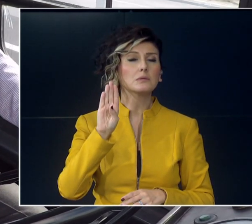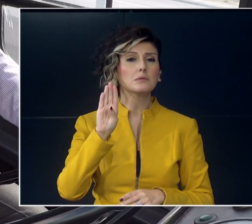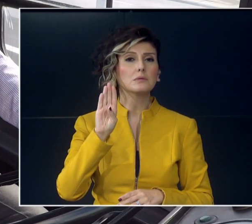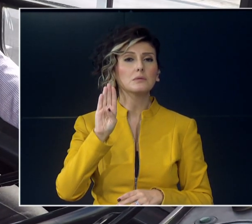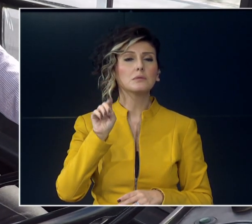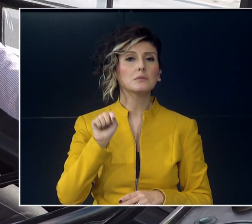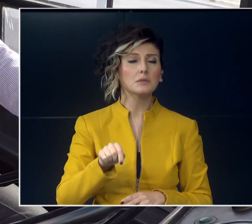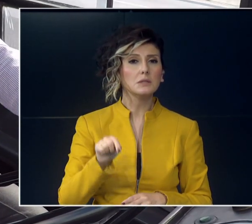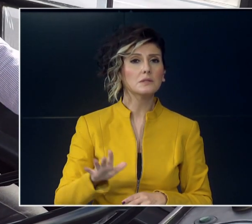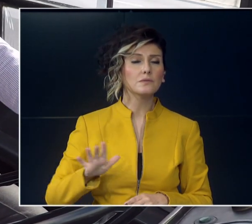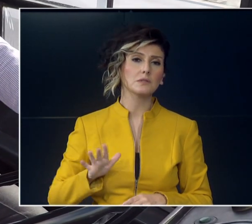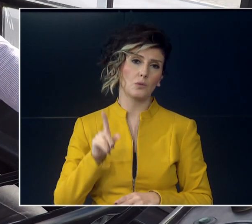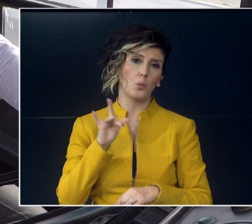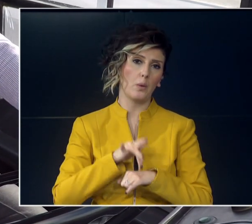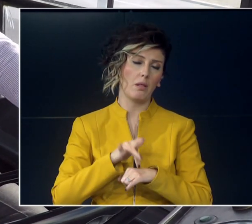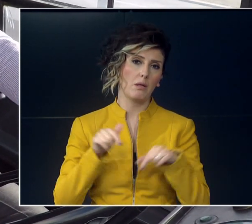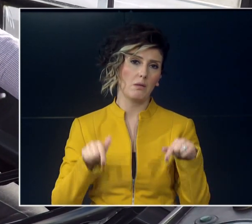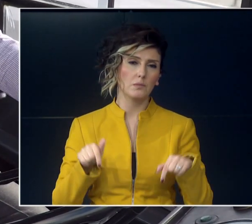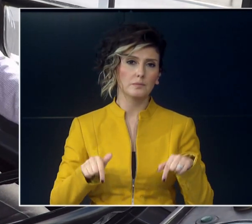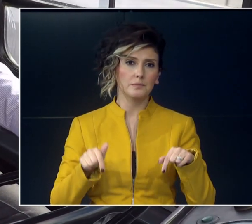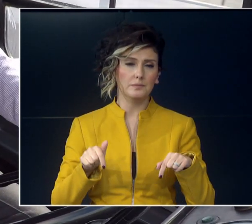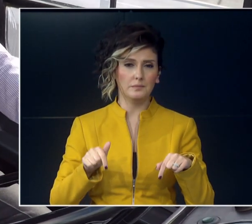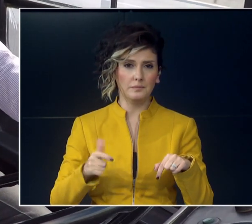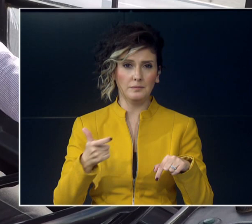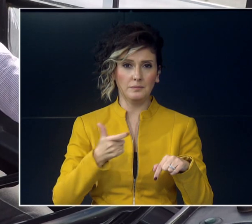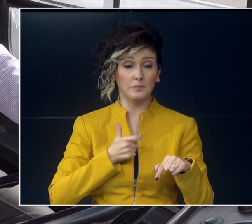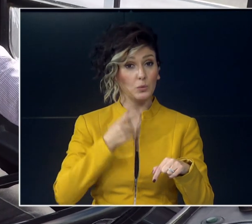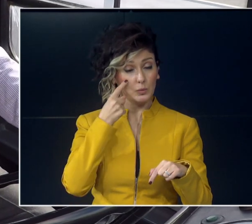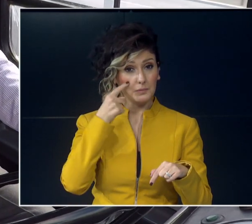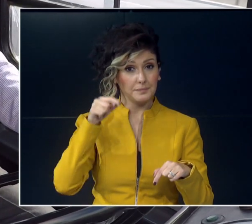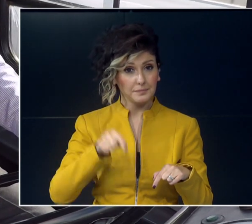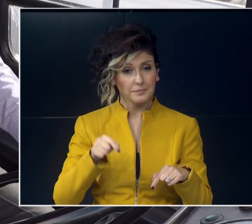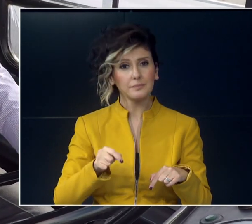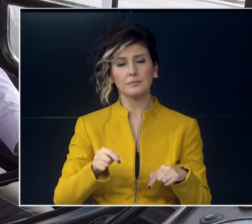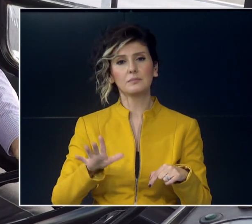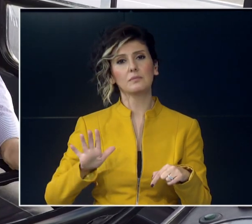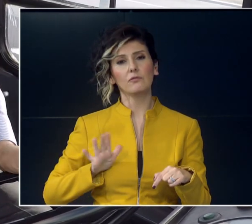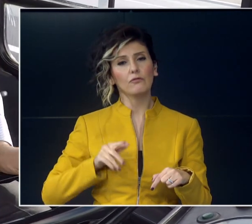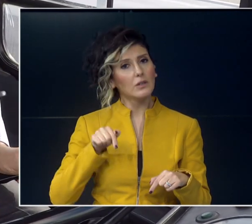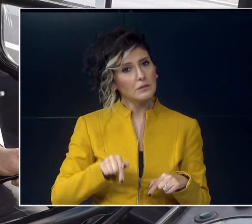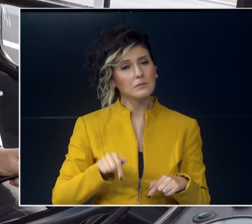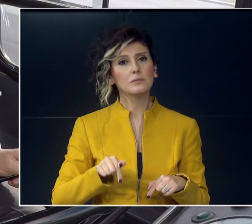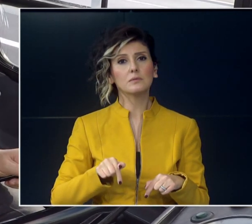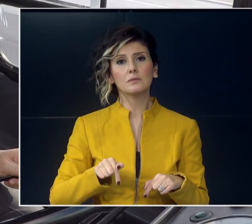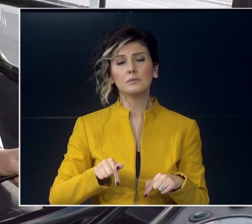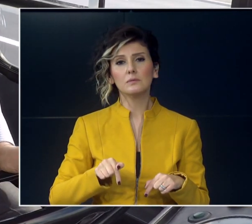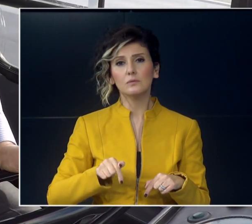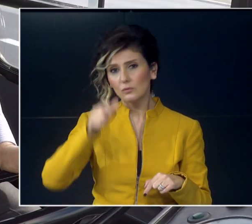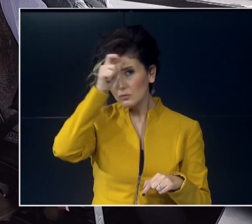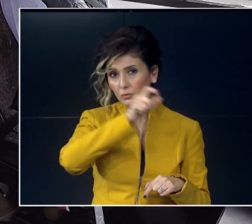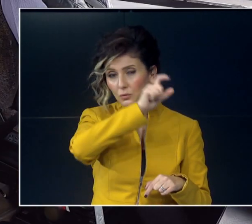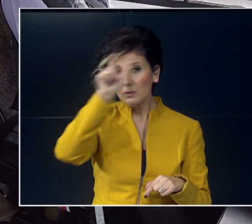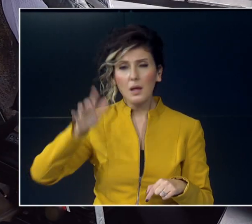demokratik bir ülke. Hukuk devleti ülkesi. Türkiye'de